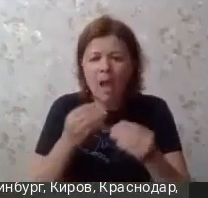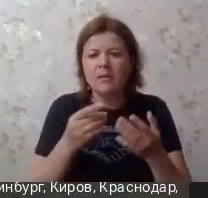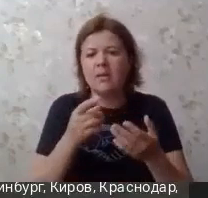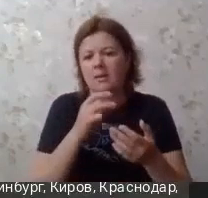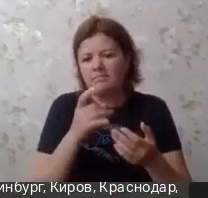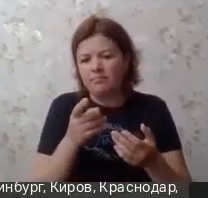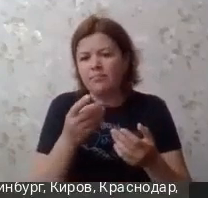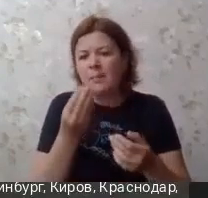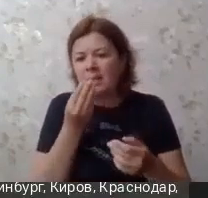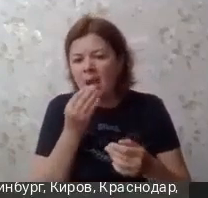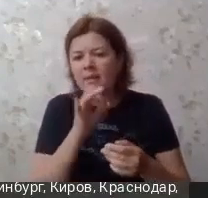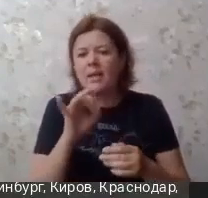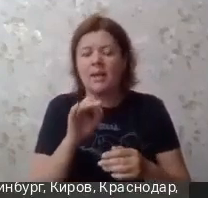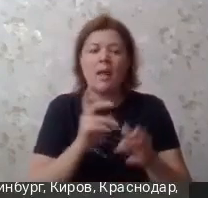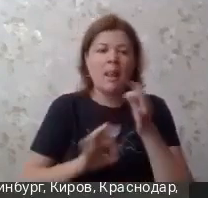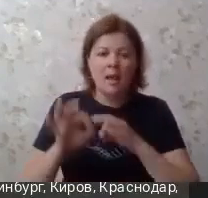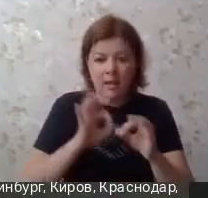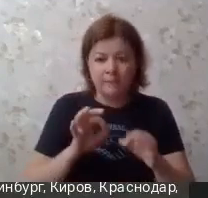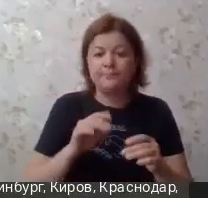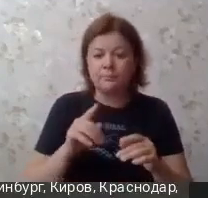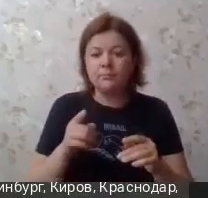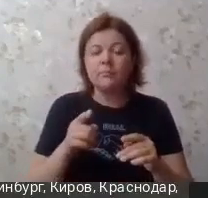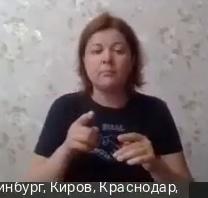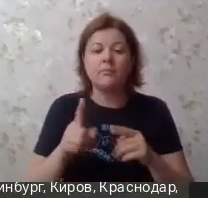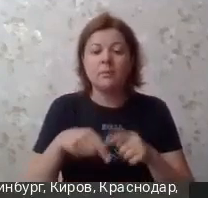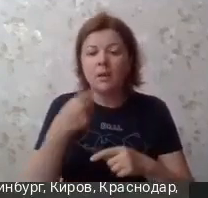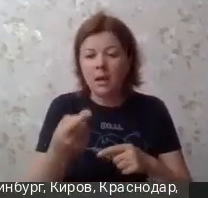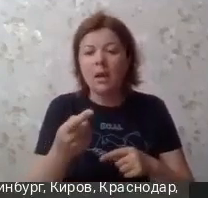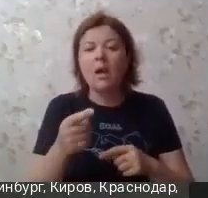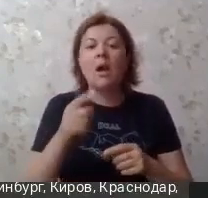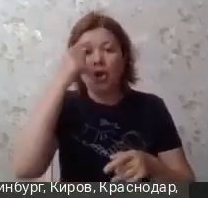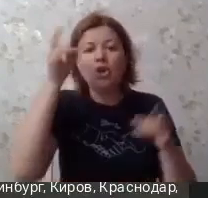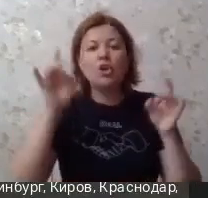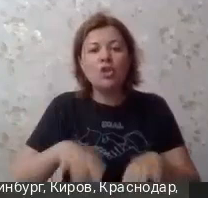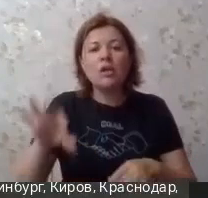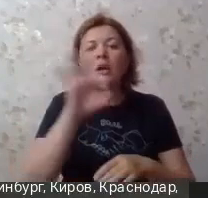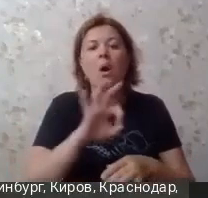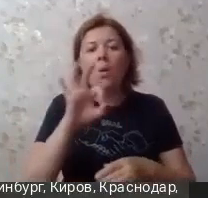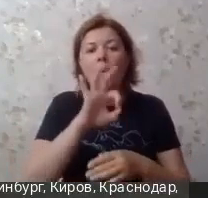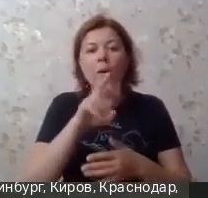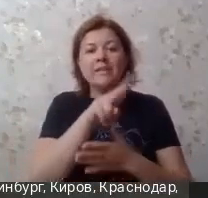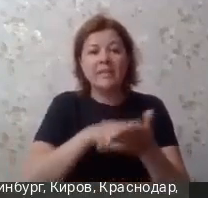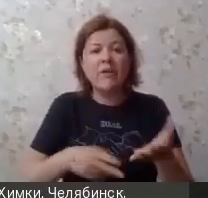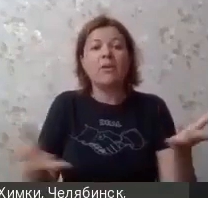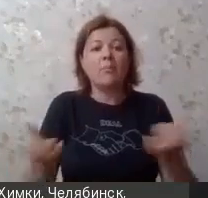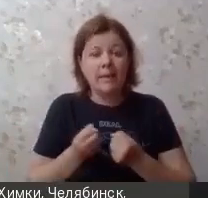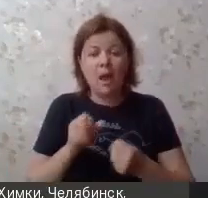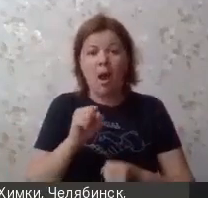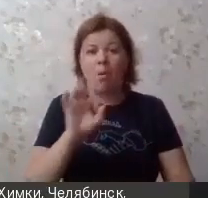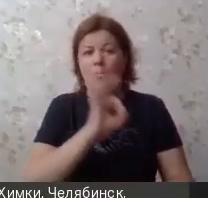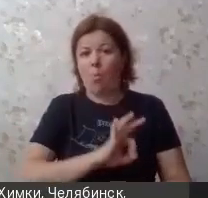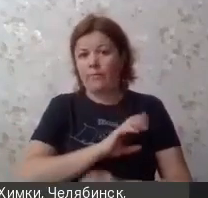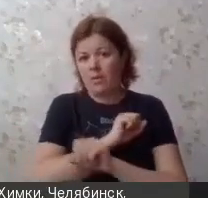Так, столкнулись с проблемой активации сертификата, то есть решение о выдаче сертификата принято, а пользоваться им нельзя, так как денег